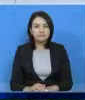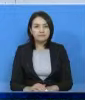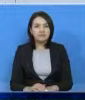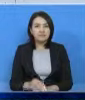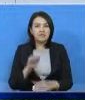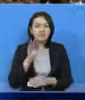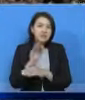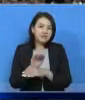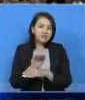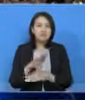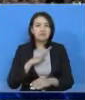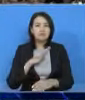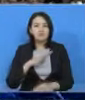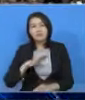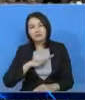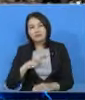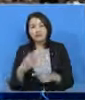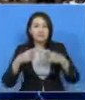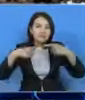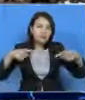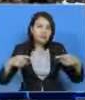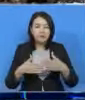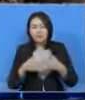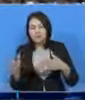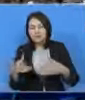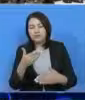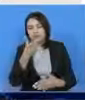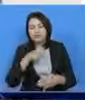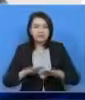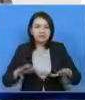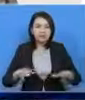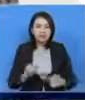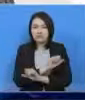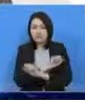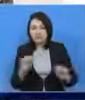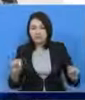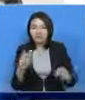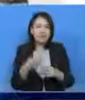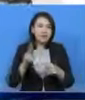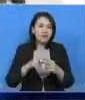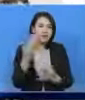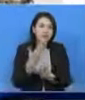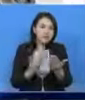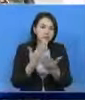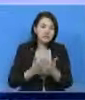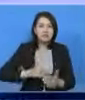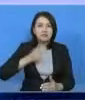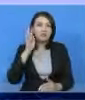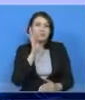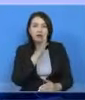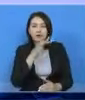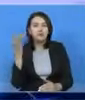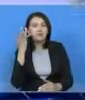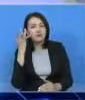Приказ есть приказ. Побывать на своеобразном выпускном у своих детей родителям нельзя, поэтому есть совет солдатских матерей, который